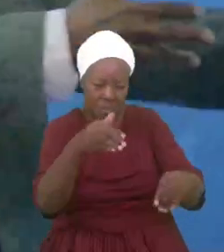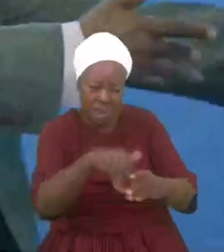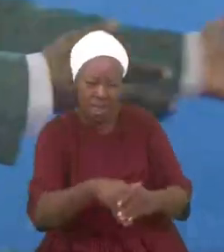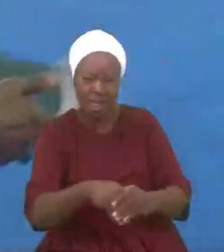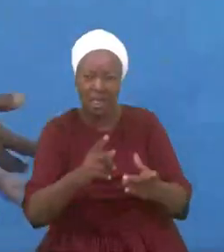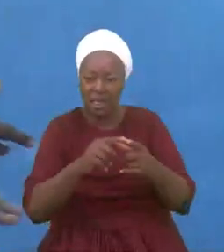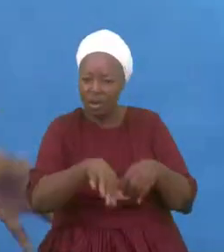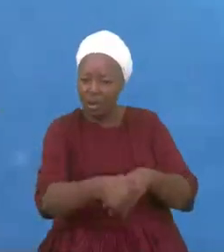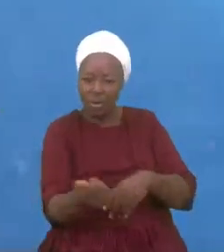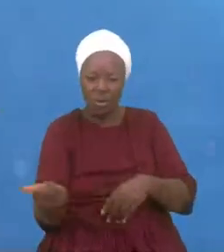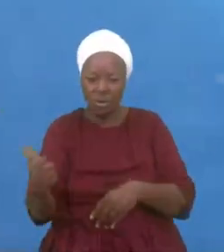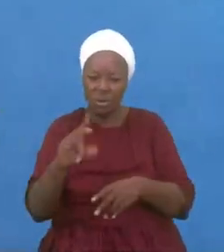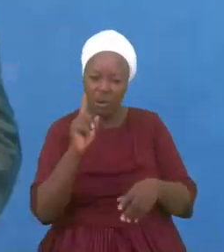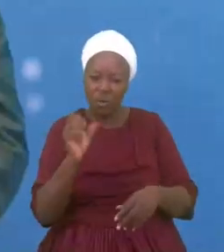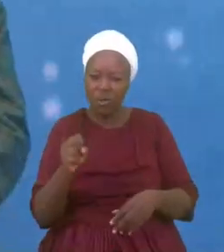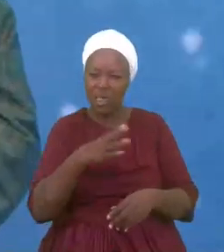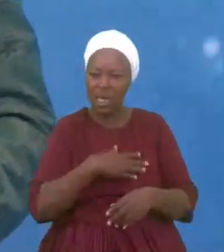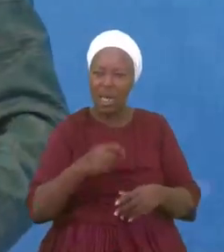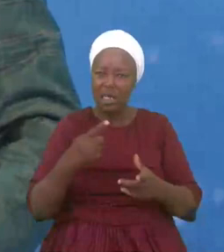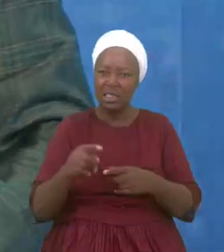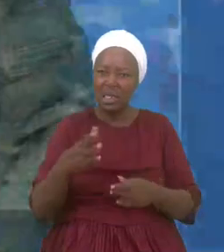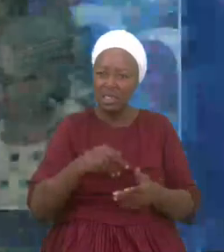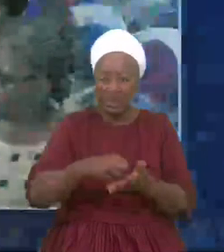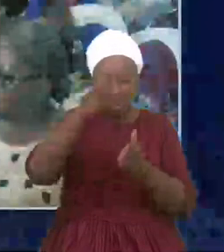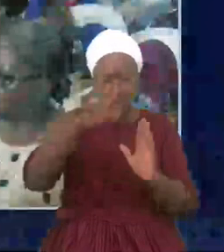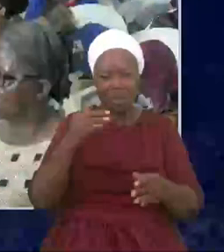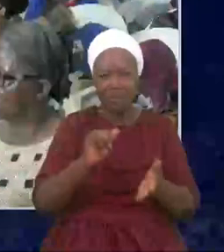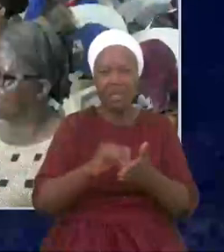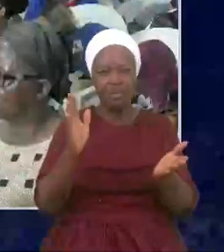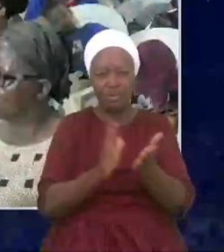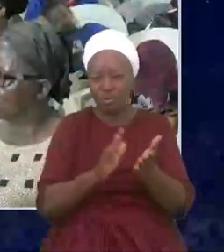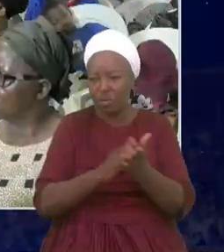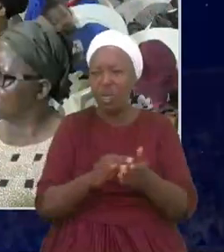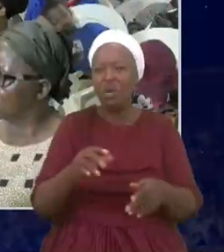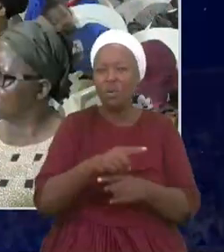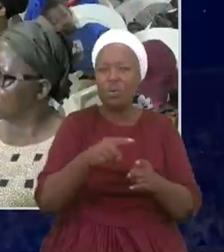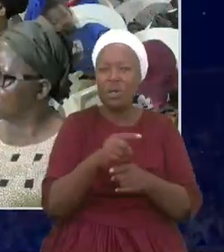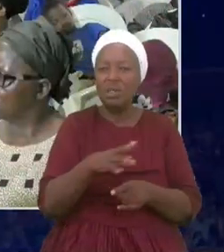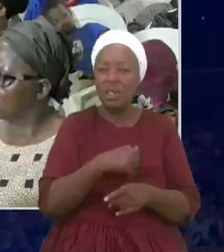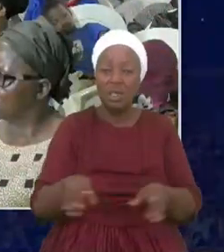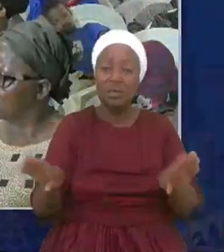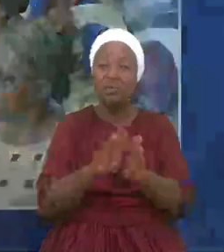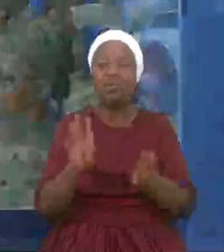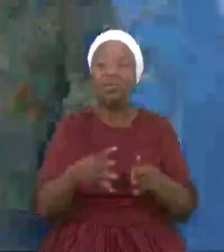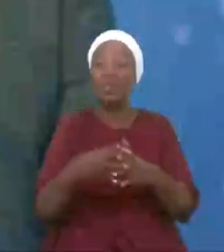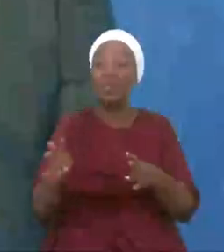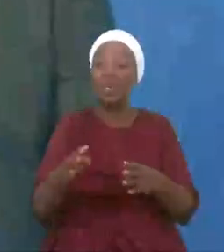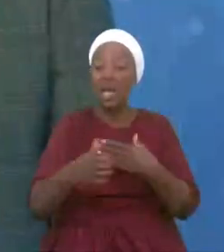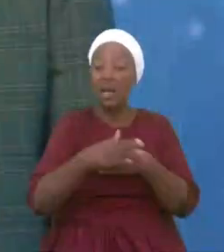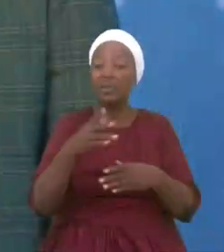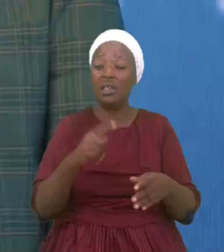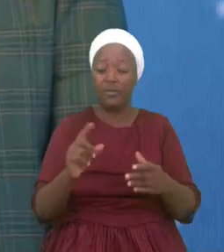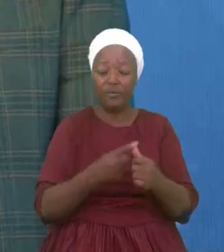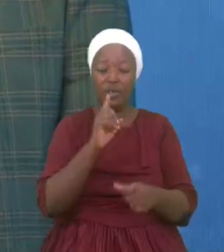arrivent à l'école on ouvre le porte et les enfants rentrent et les enfants